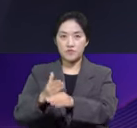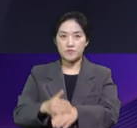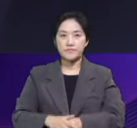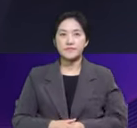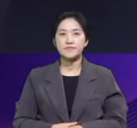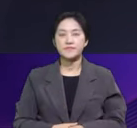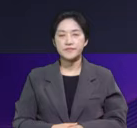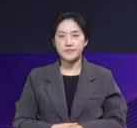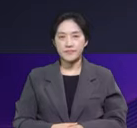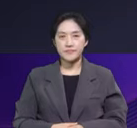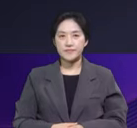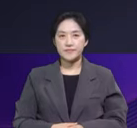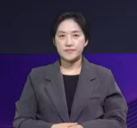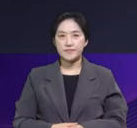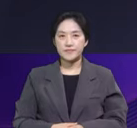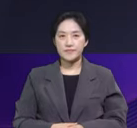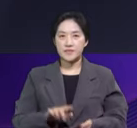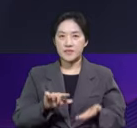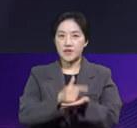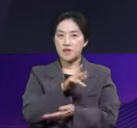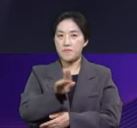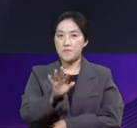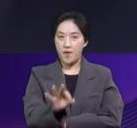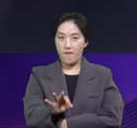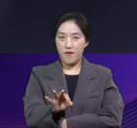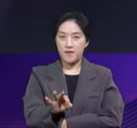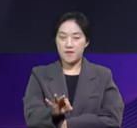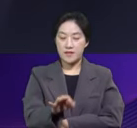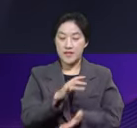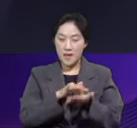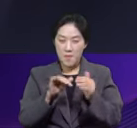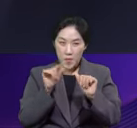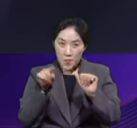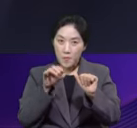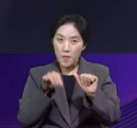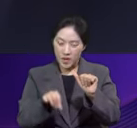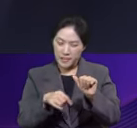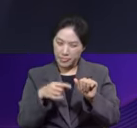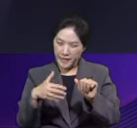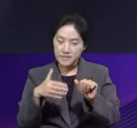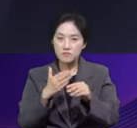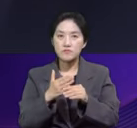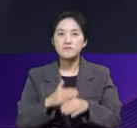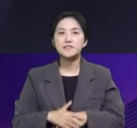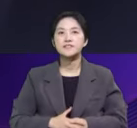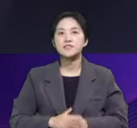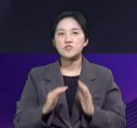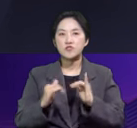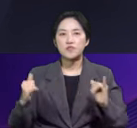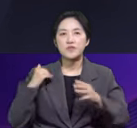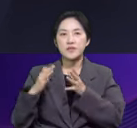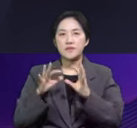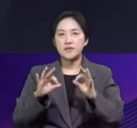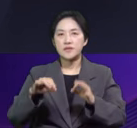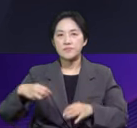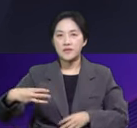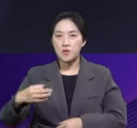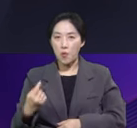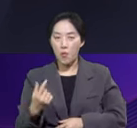있습니다. 이어서 서울 강서병입니다. 개표 아직 5% 채 미치지 못했고요. 국민의힘 김일호